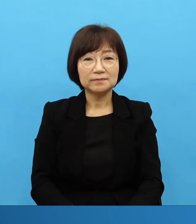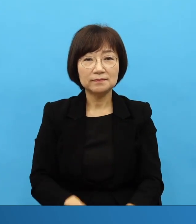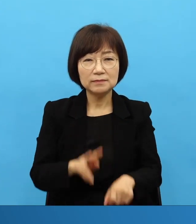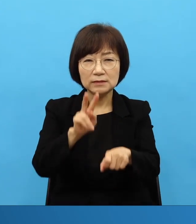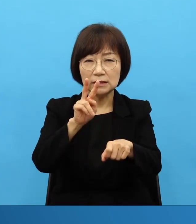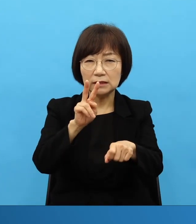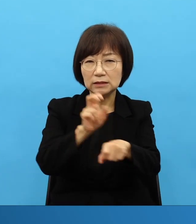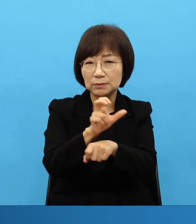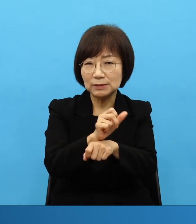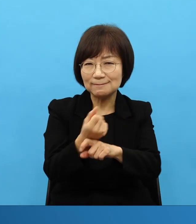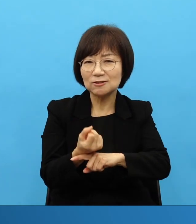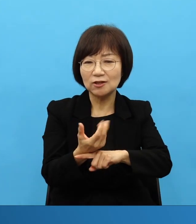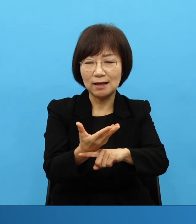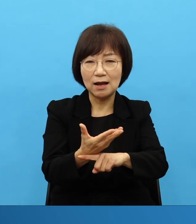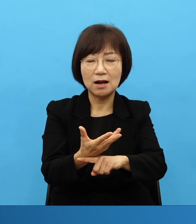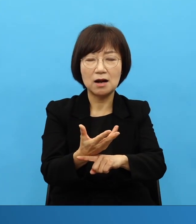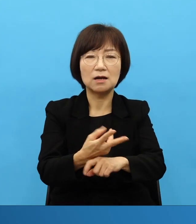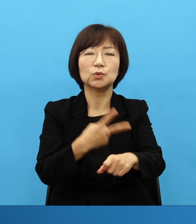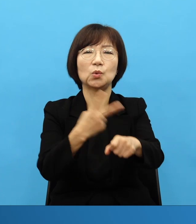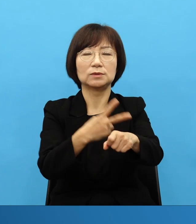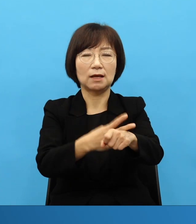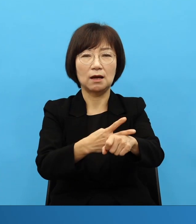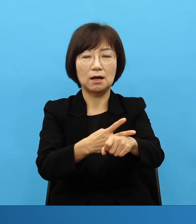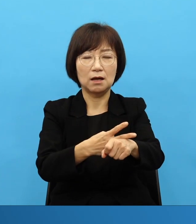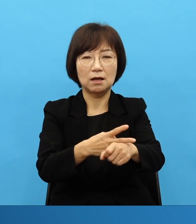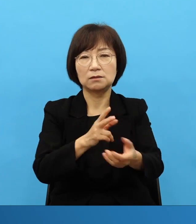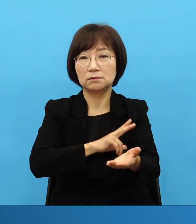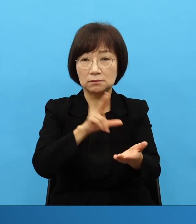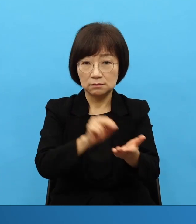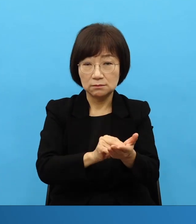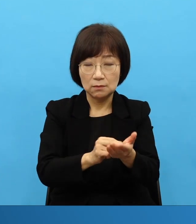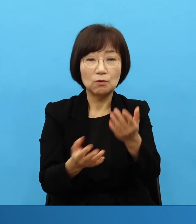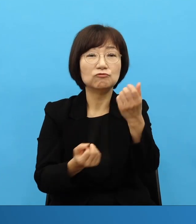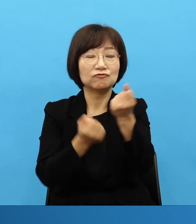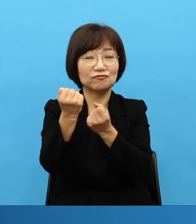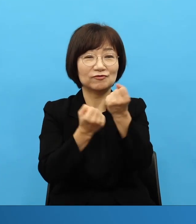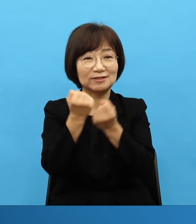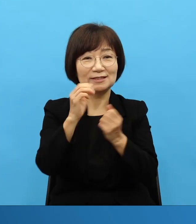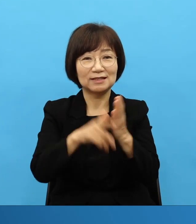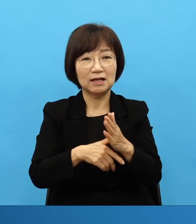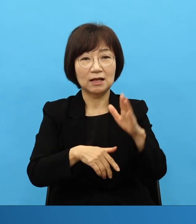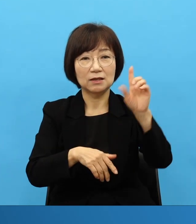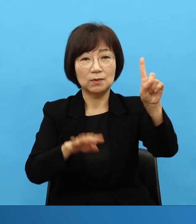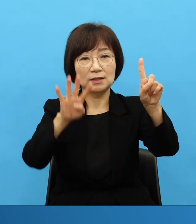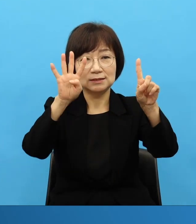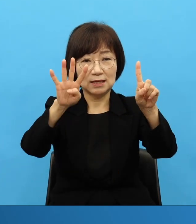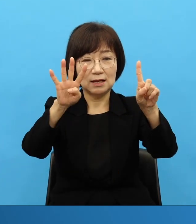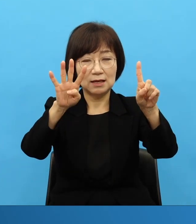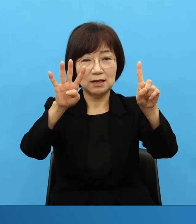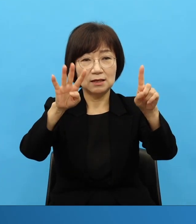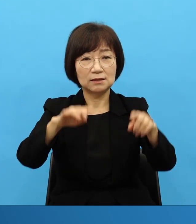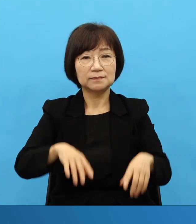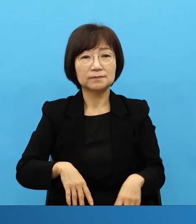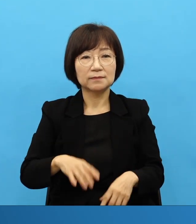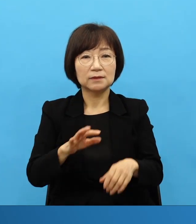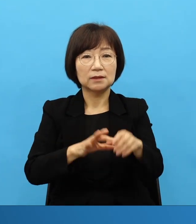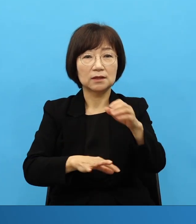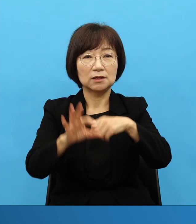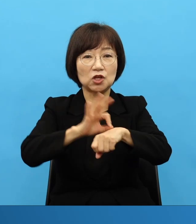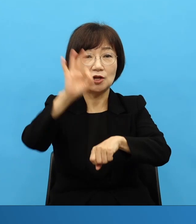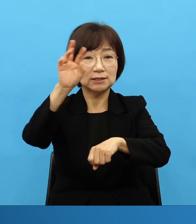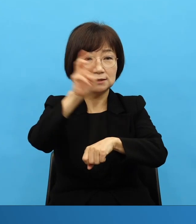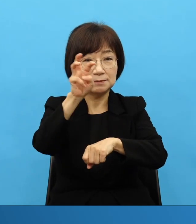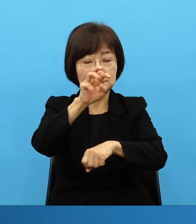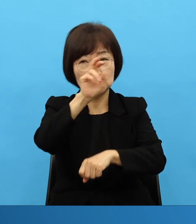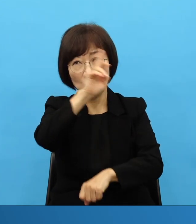25시를 전달하는 교사란 주제로 열리는 현직교사 수련회는 4일 오전 10시 반에 1강, 이어 오후 2시에